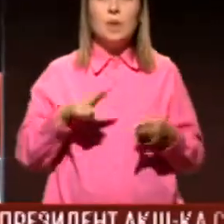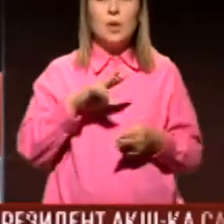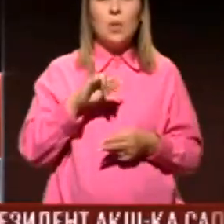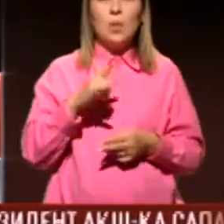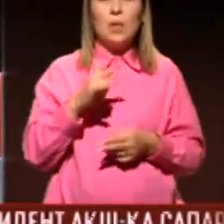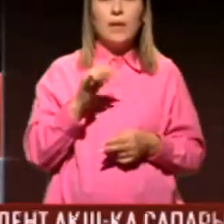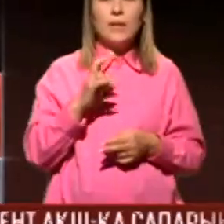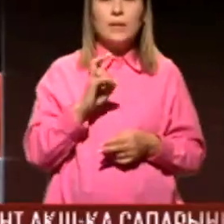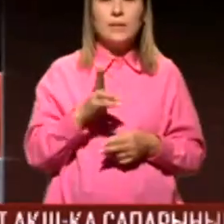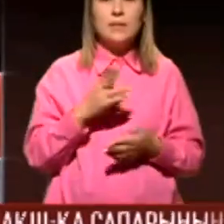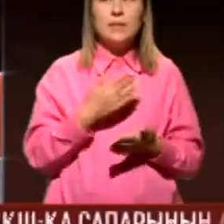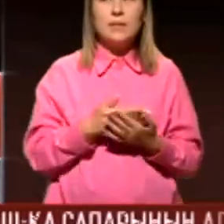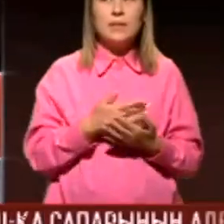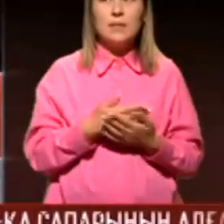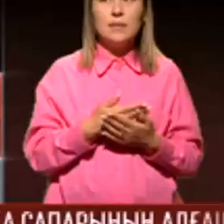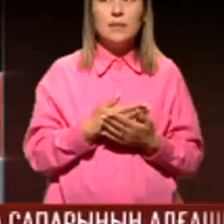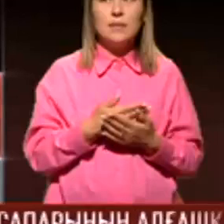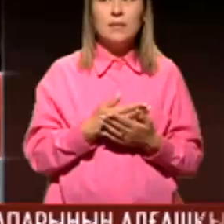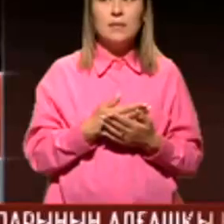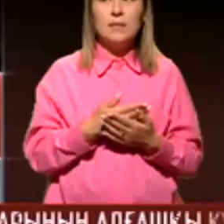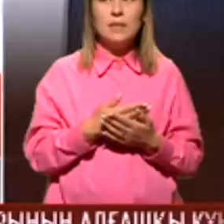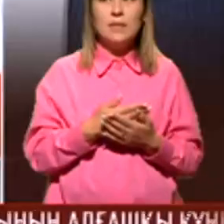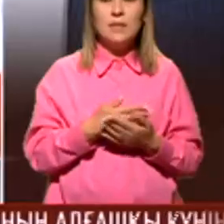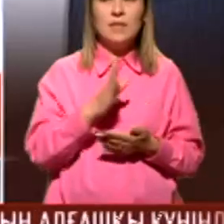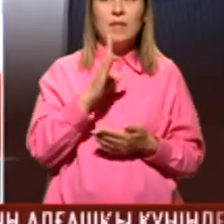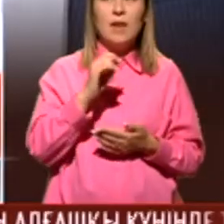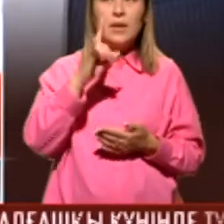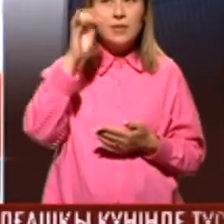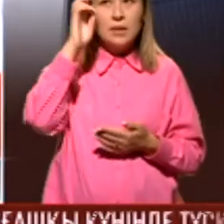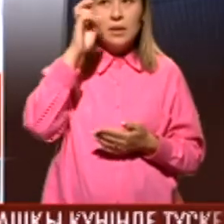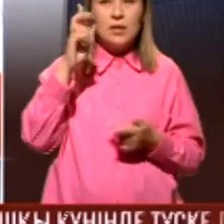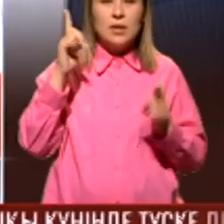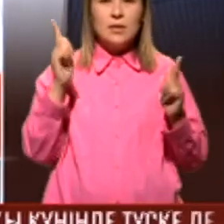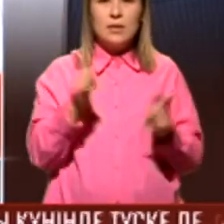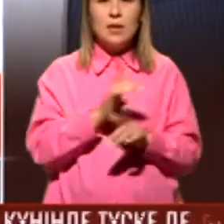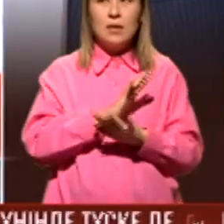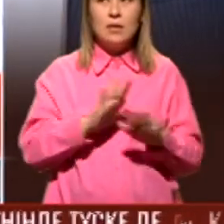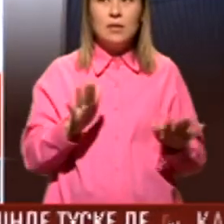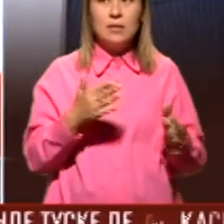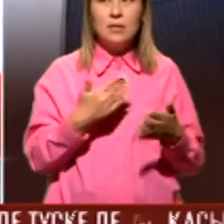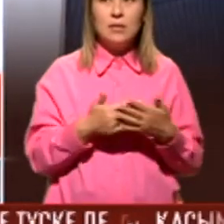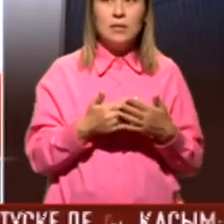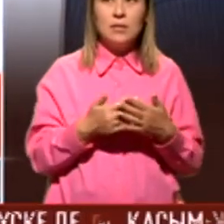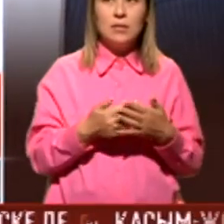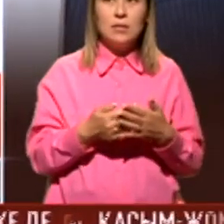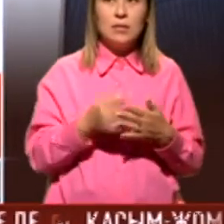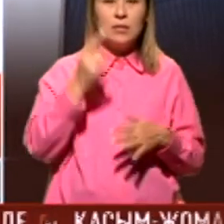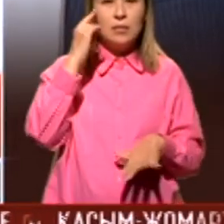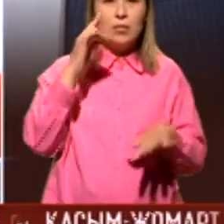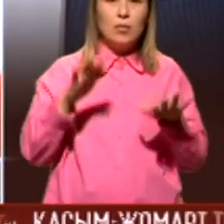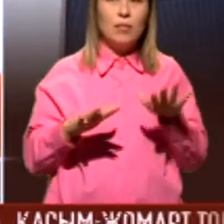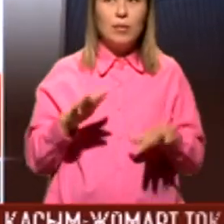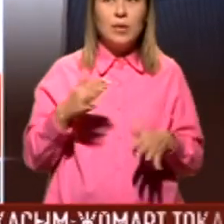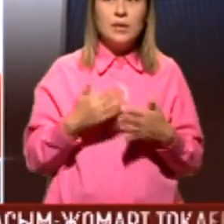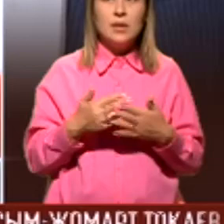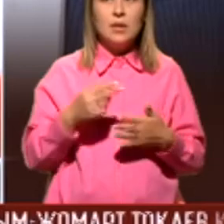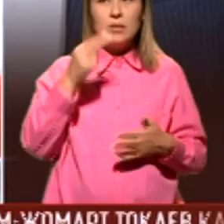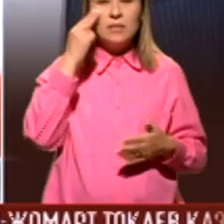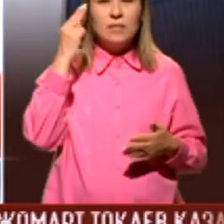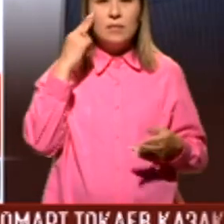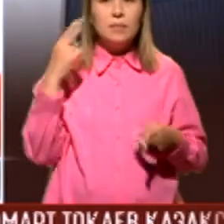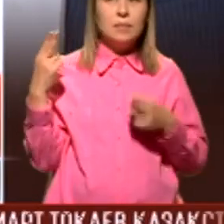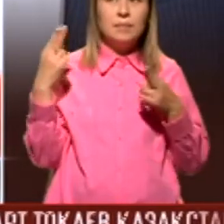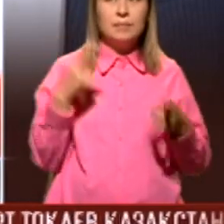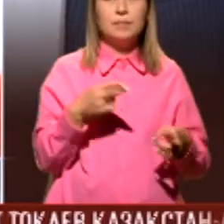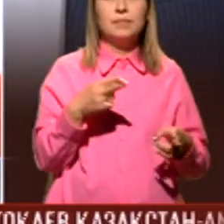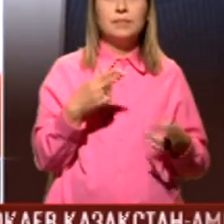Луганск дегенді квази мемлекеттерді мойындамайтынын айтады. Бұған да күмән келтіреміз. Енді жаңа Қытай мемлекет басшысы келеді